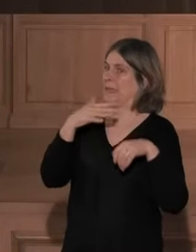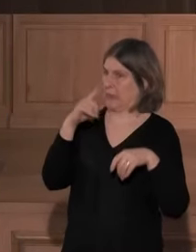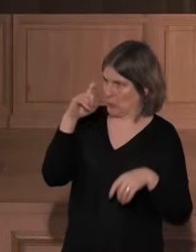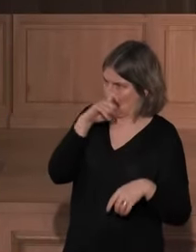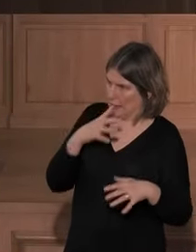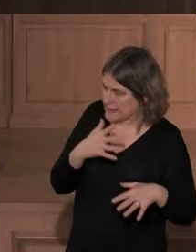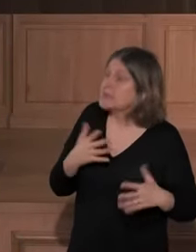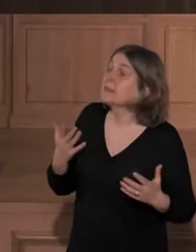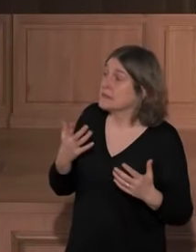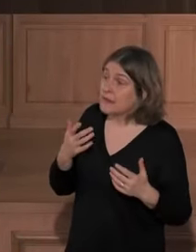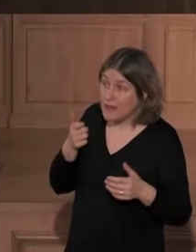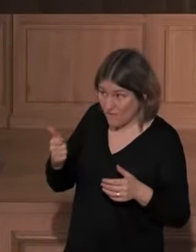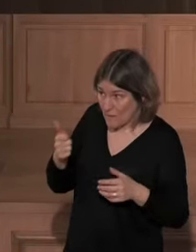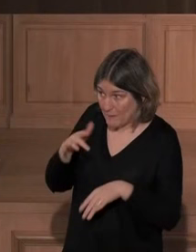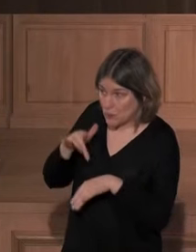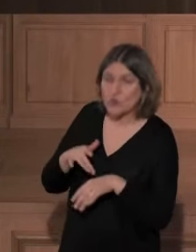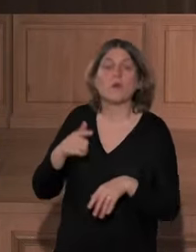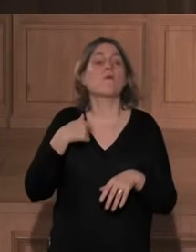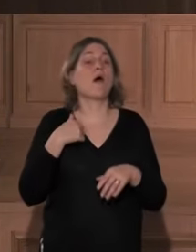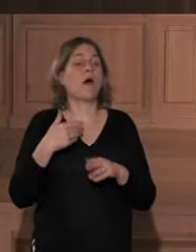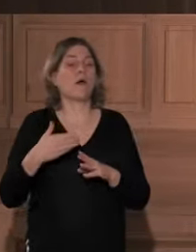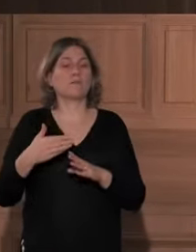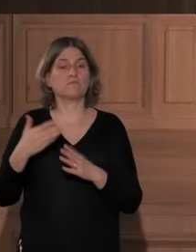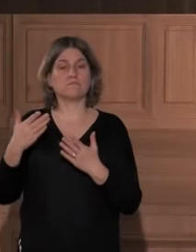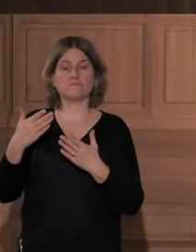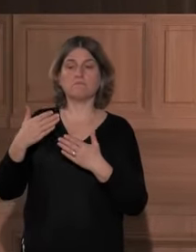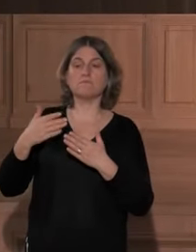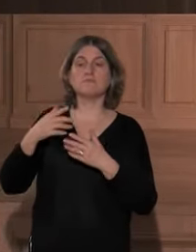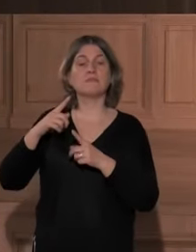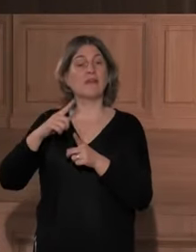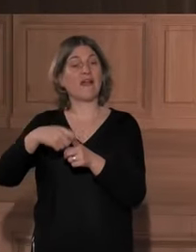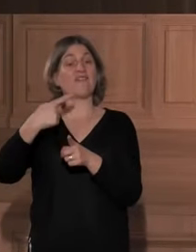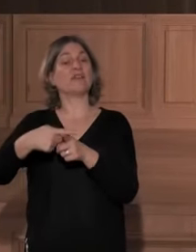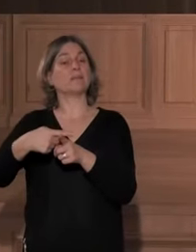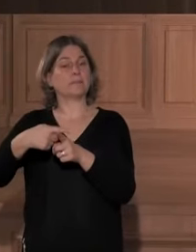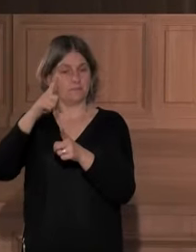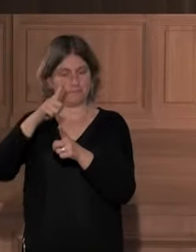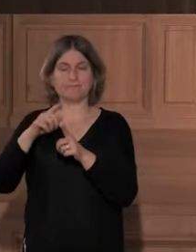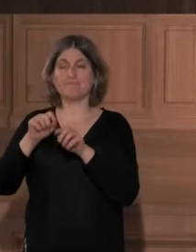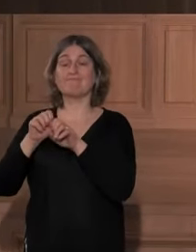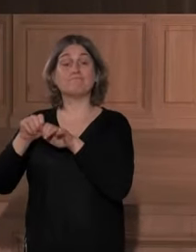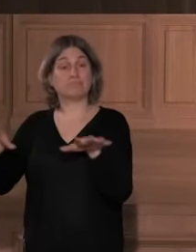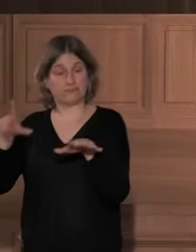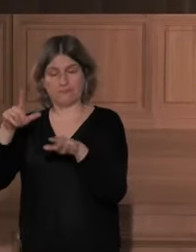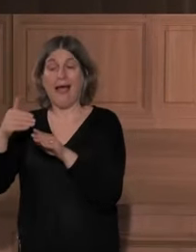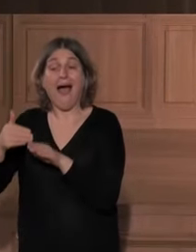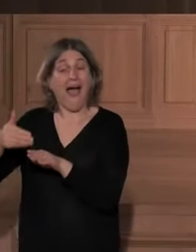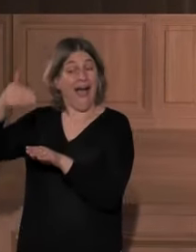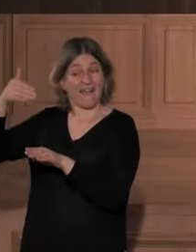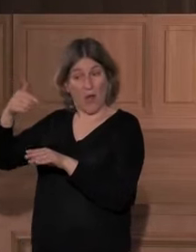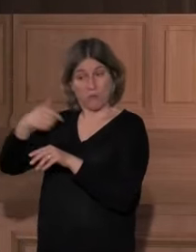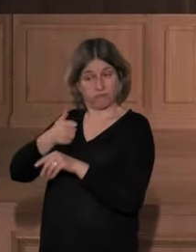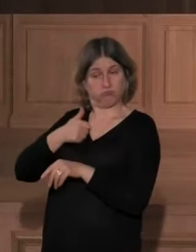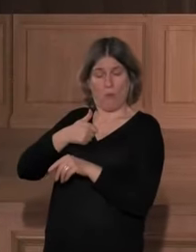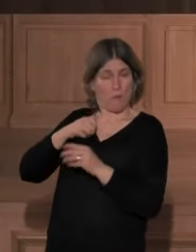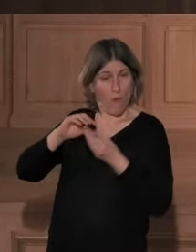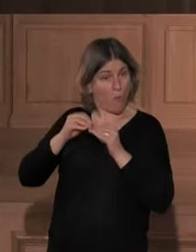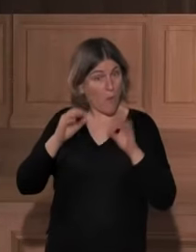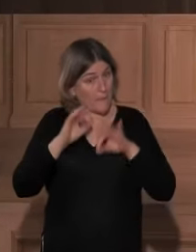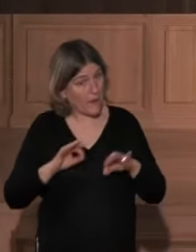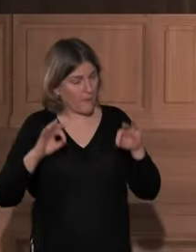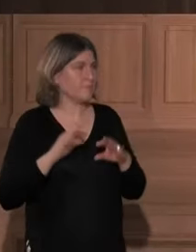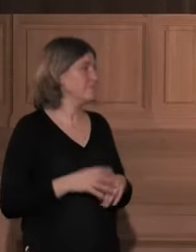vous? Alors écoutez, moi, avant que le film y sorte, je n'avais pas de difficultés avec... Alors, les...